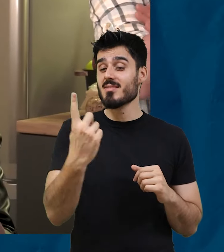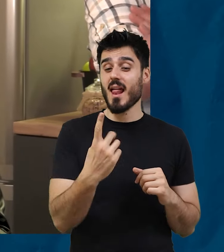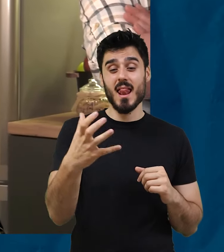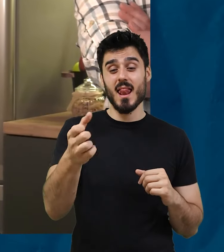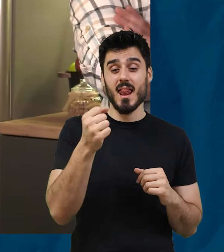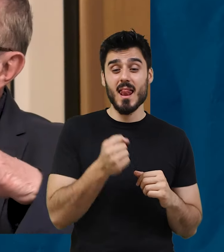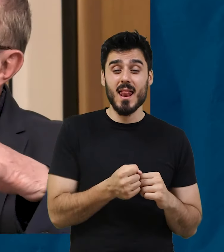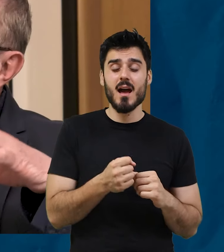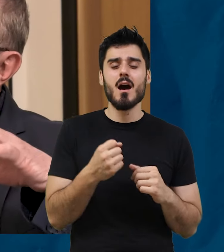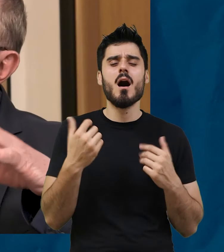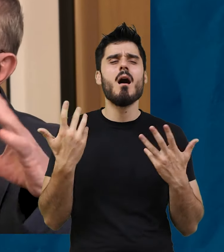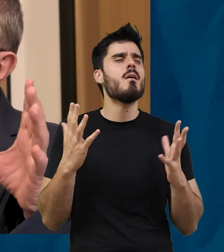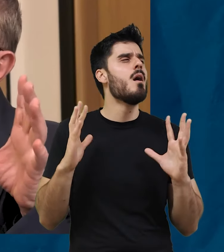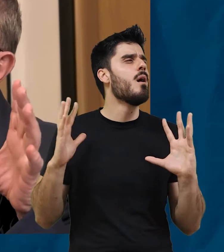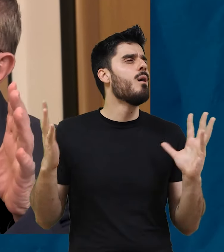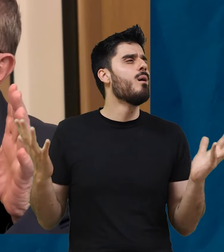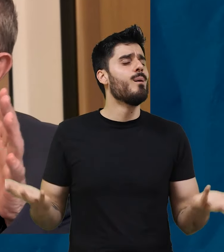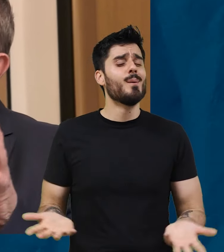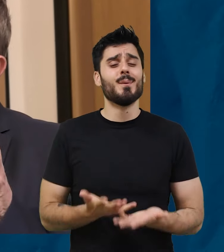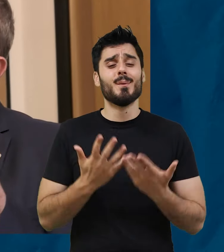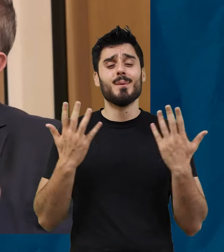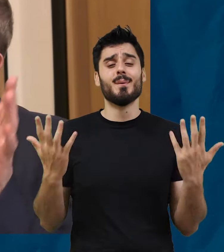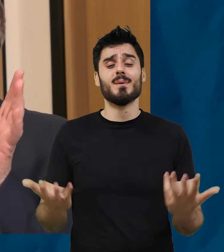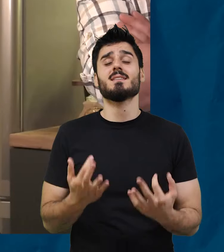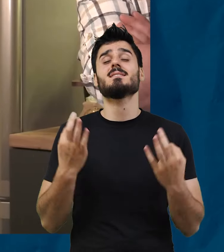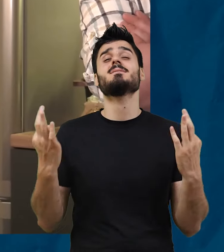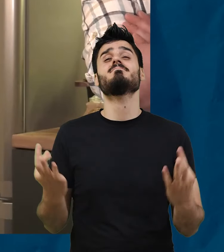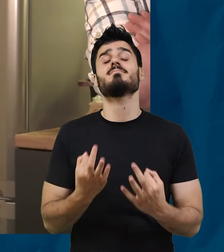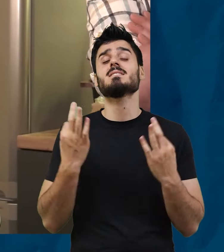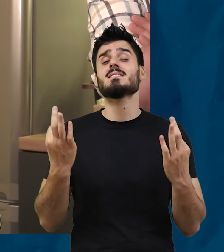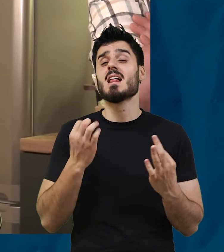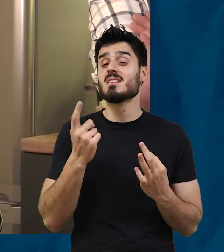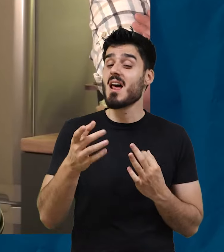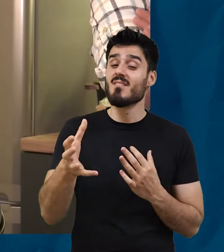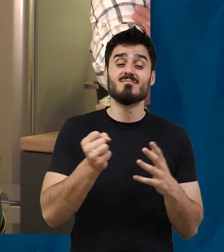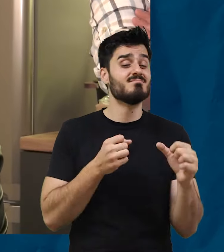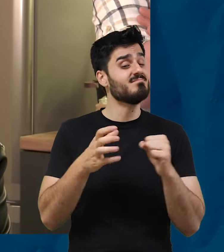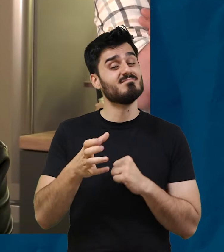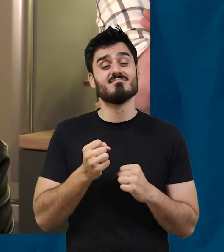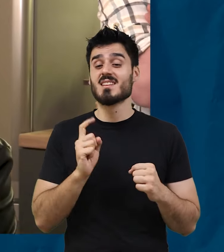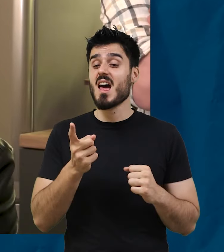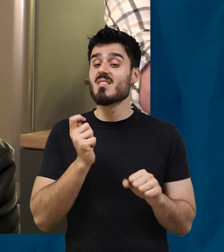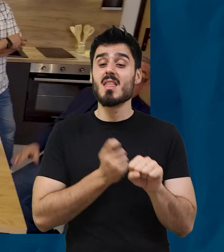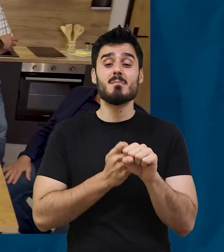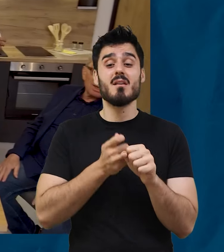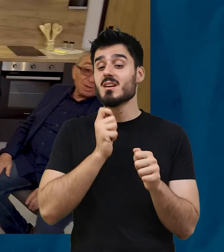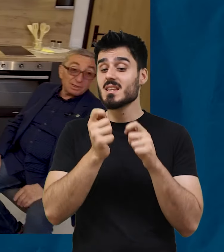дойдат тук, в каква обстановка ще бъдат? Ние специално трябва да ги подбираме. Трябва да